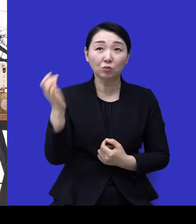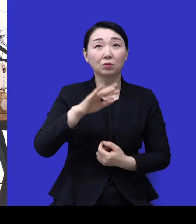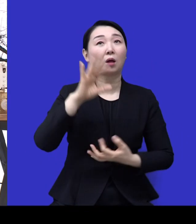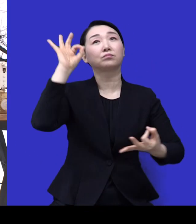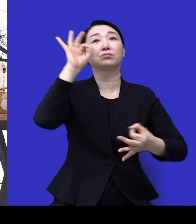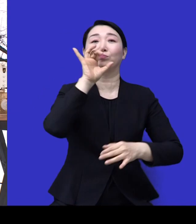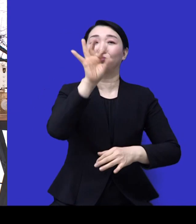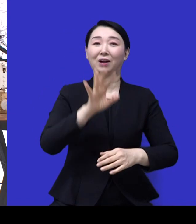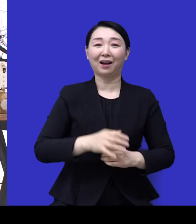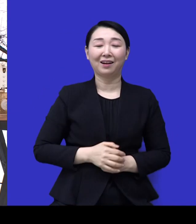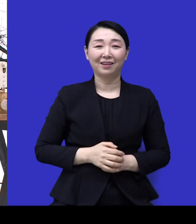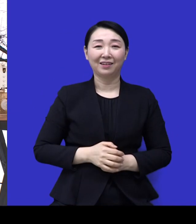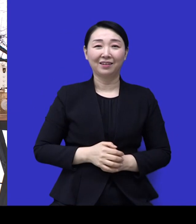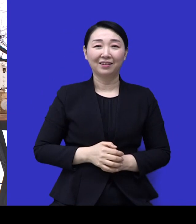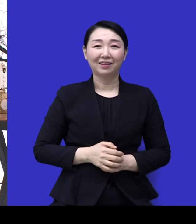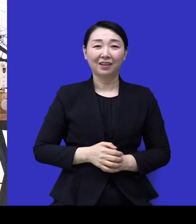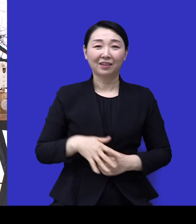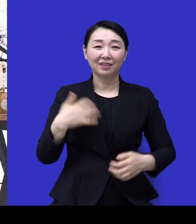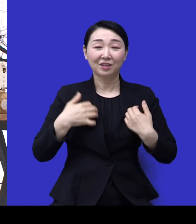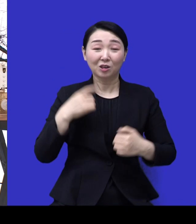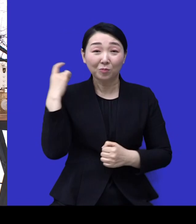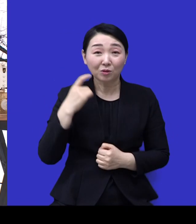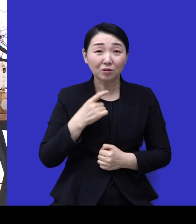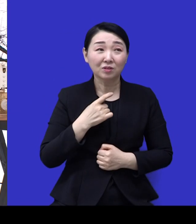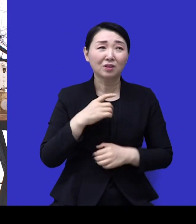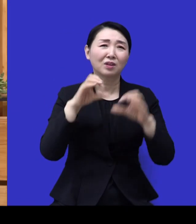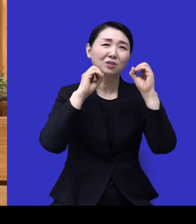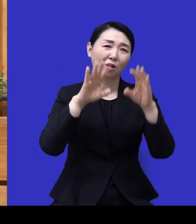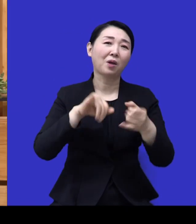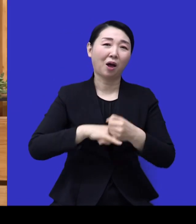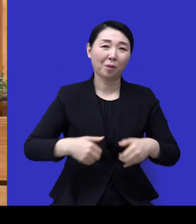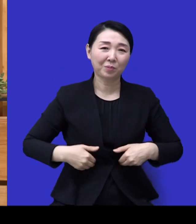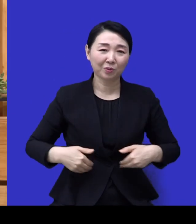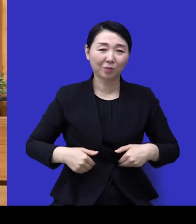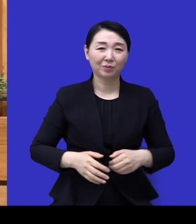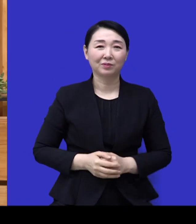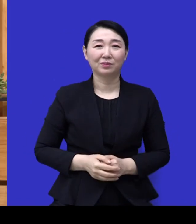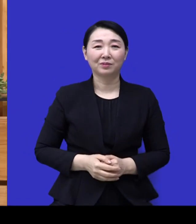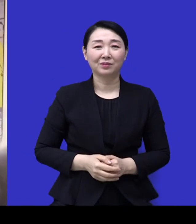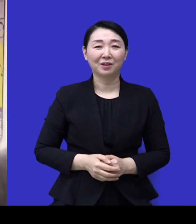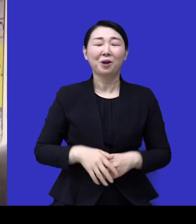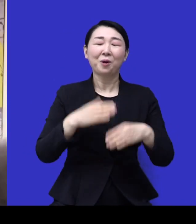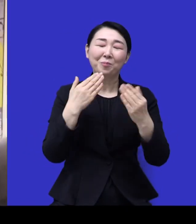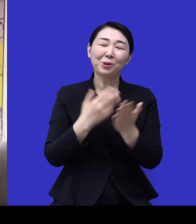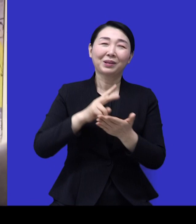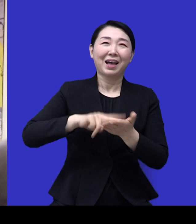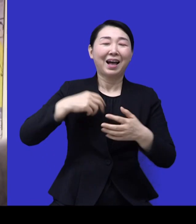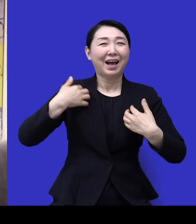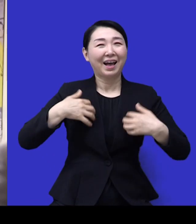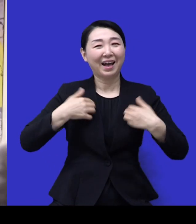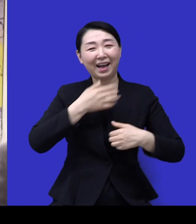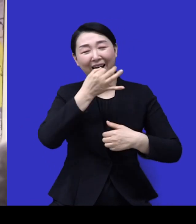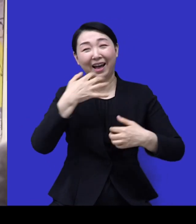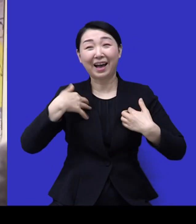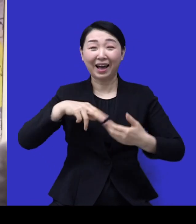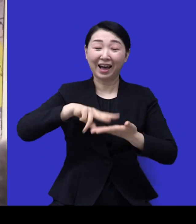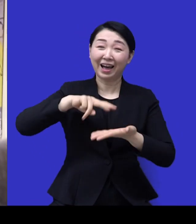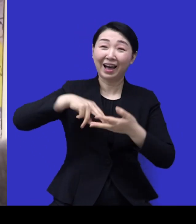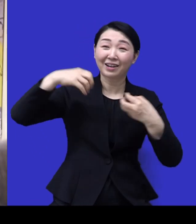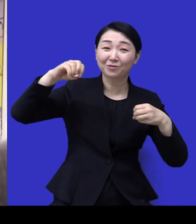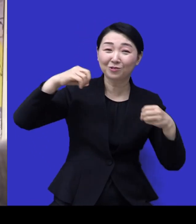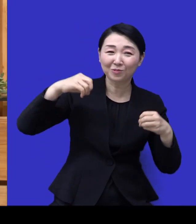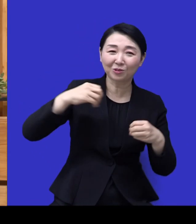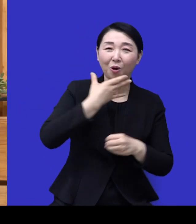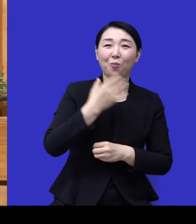수가 없겠죠. 이 기쁜 소식을 어찌 안전할 수 있겠어요. 날고 뛰며 기쁘고 춤추면서 우리는 아마 이